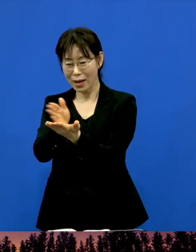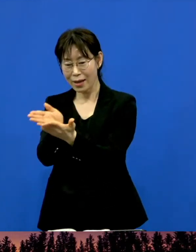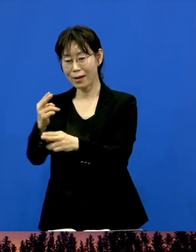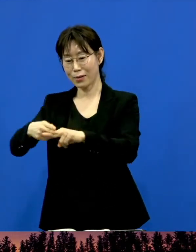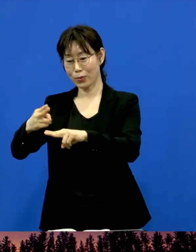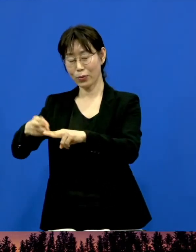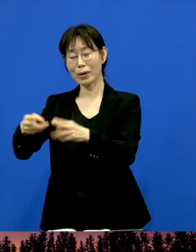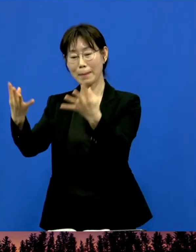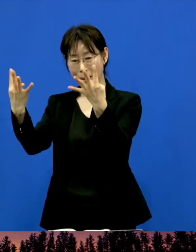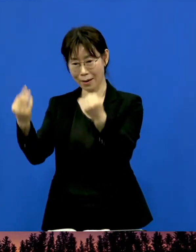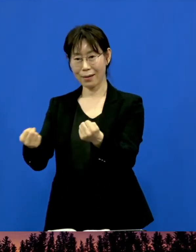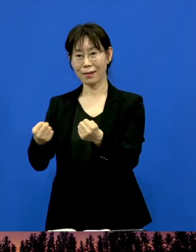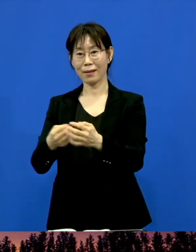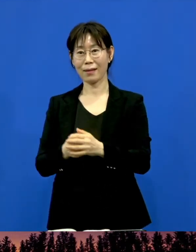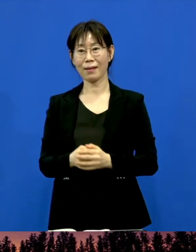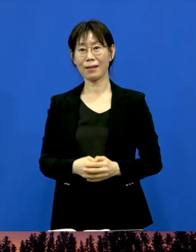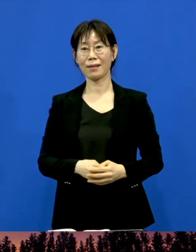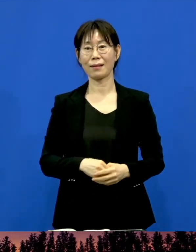않아요.